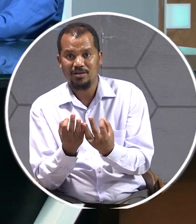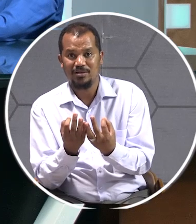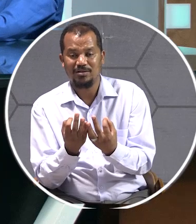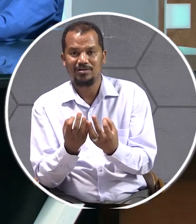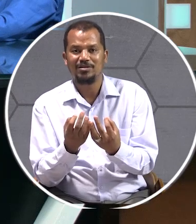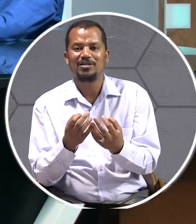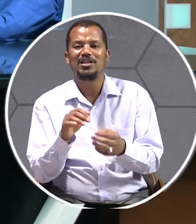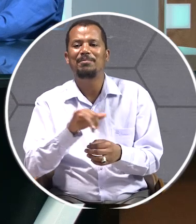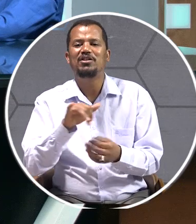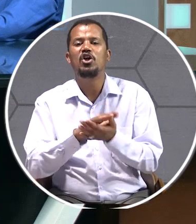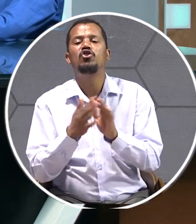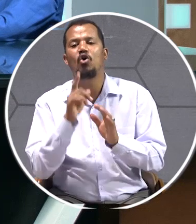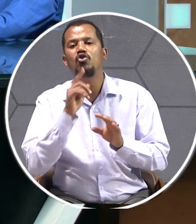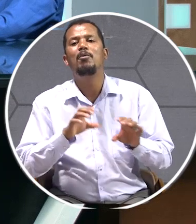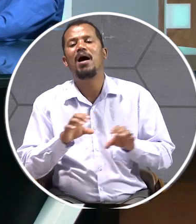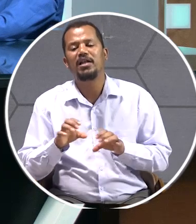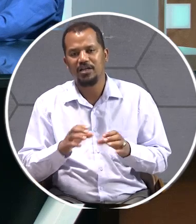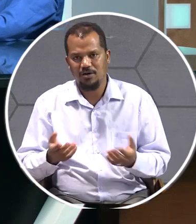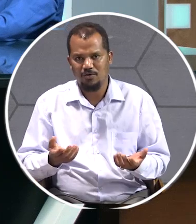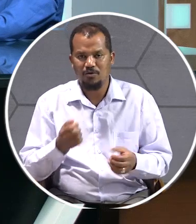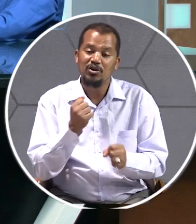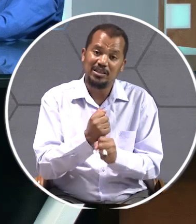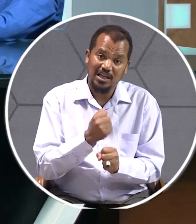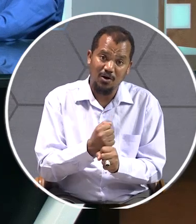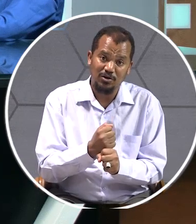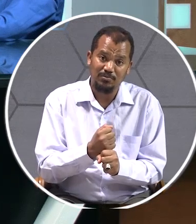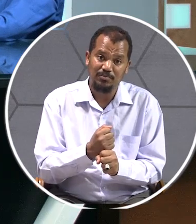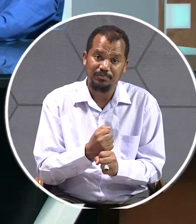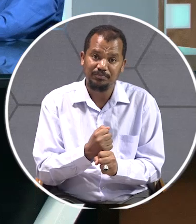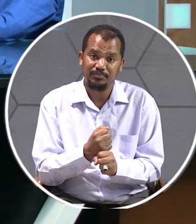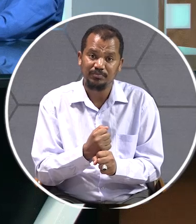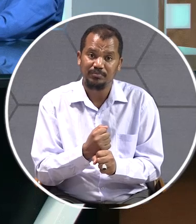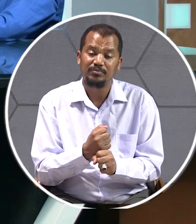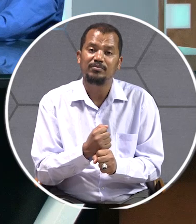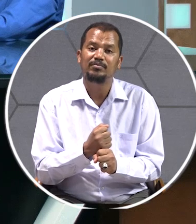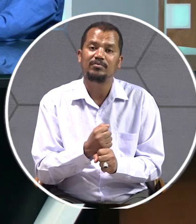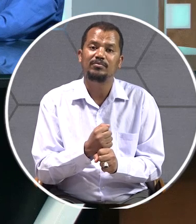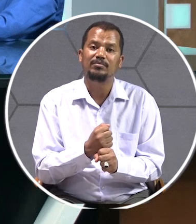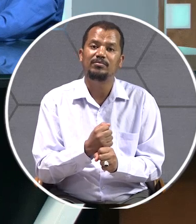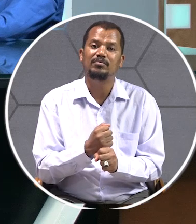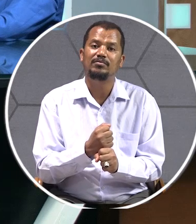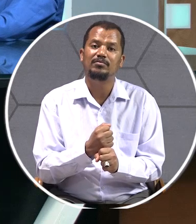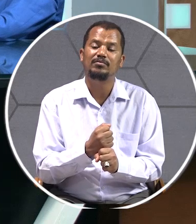ኢንቫይሮንመንት እንዲሆን ነው ማደርገው። እዛ ውስጥ ያው ስራውንም ስትሪክትሊ